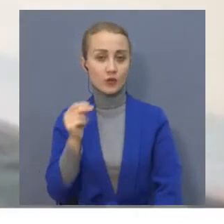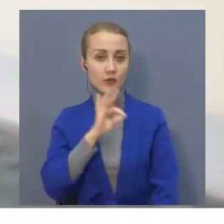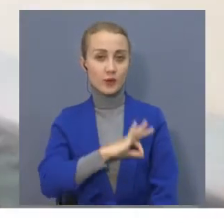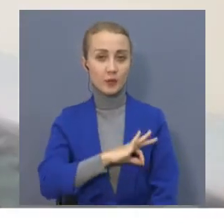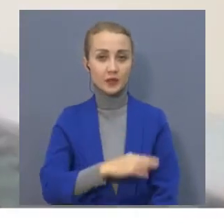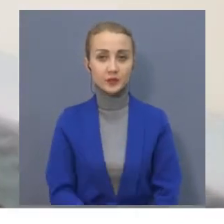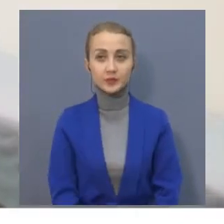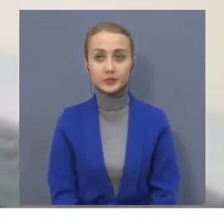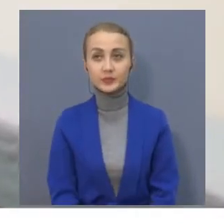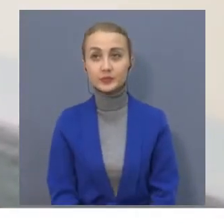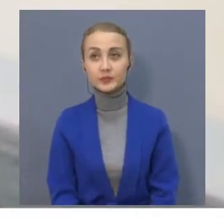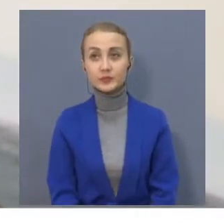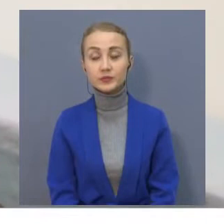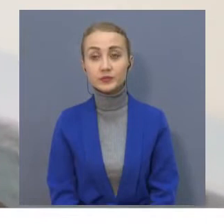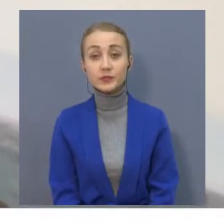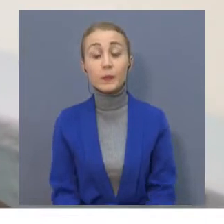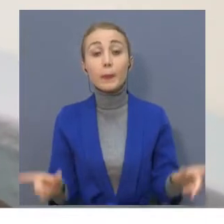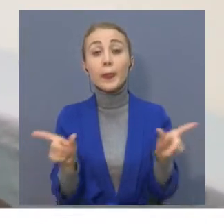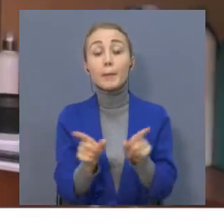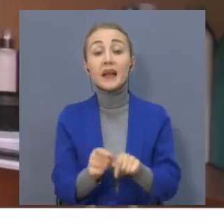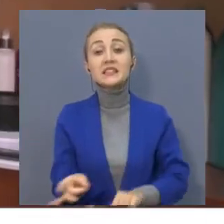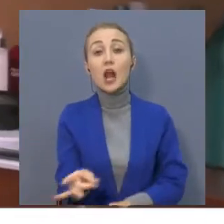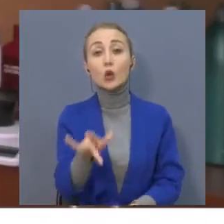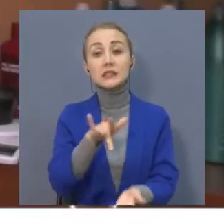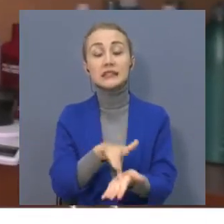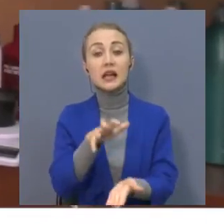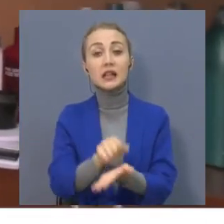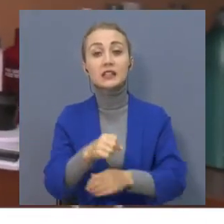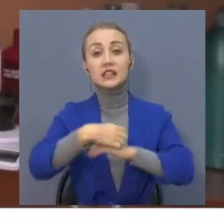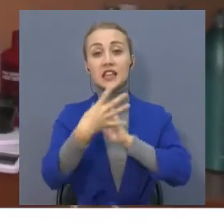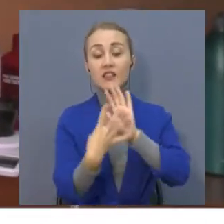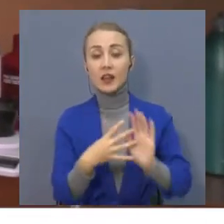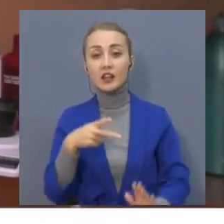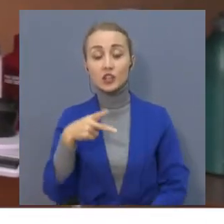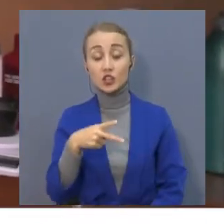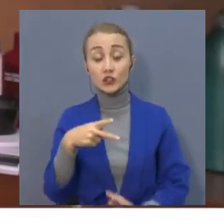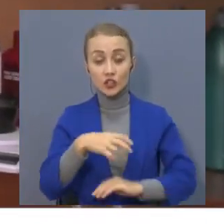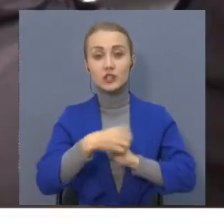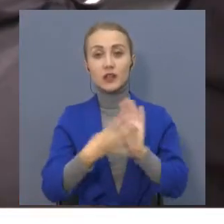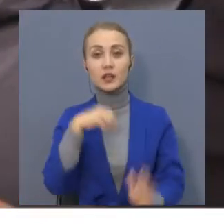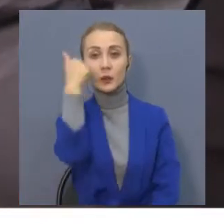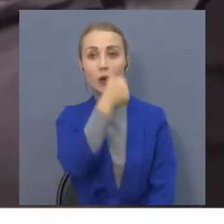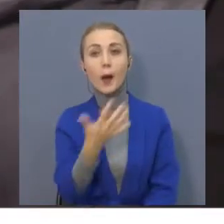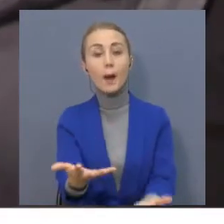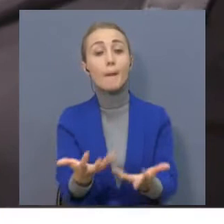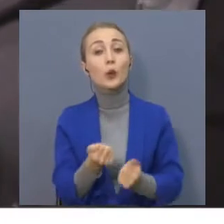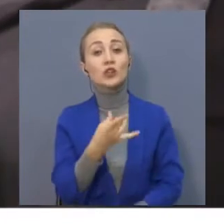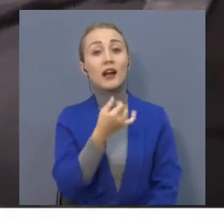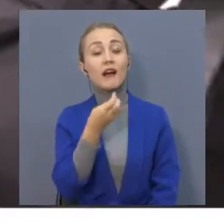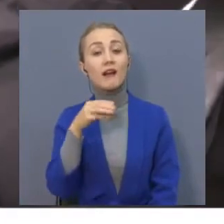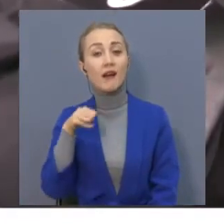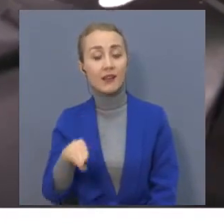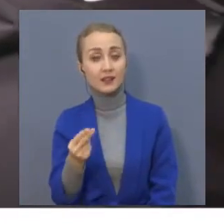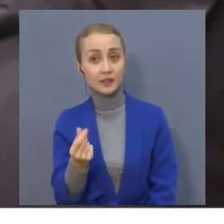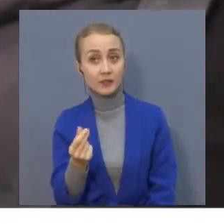деп. Аудандық жұмыспен қамту орталығының көмегімен 2019 жылы шаштарашы мамандығының қысқа мерзімді курсын бітірген Кристина Гензель грант иегері